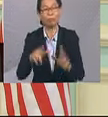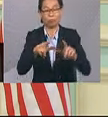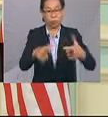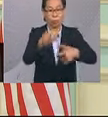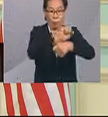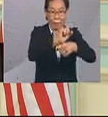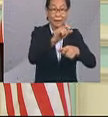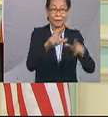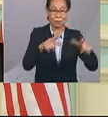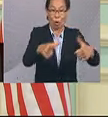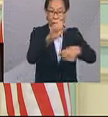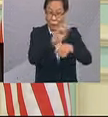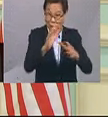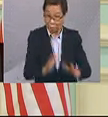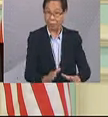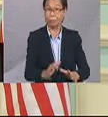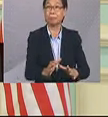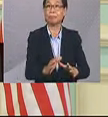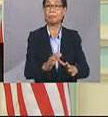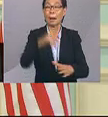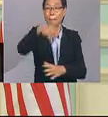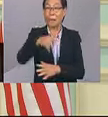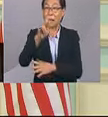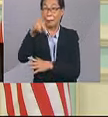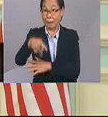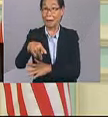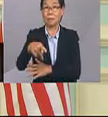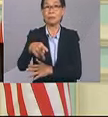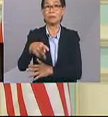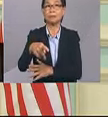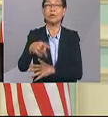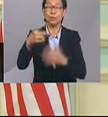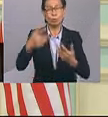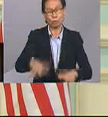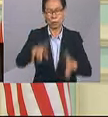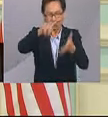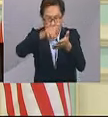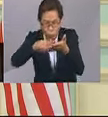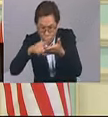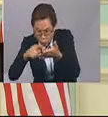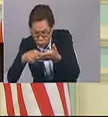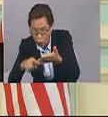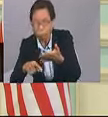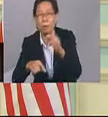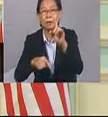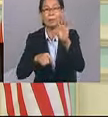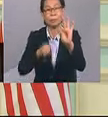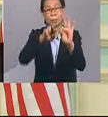Force Operasi PKP juga telah memeriksa sebanyak